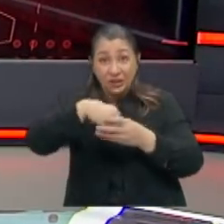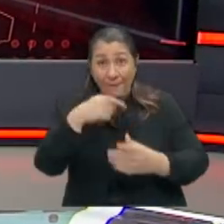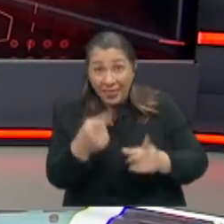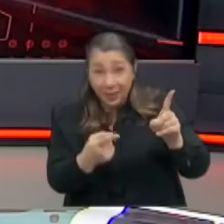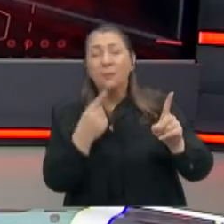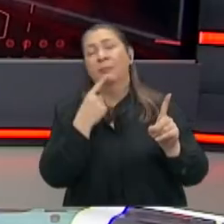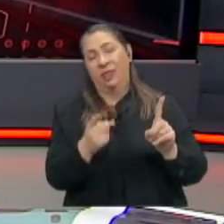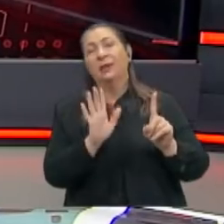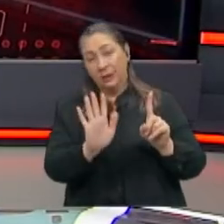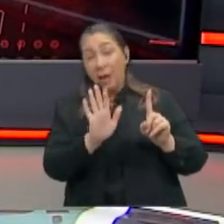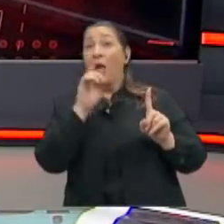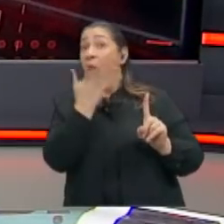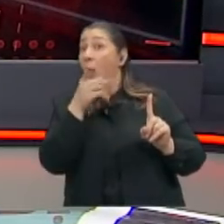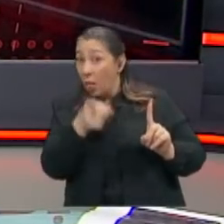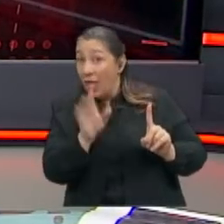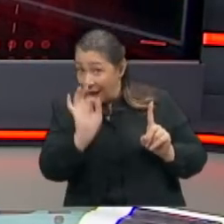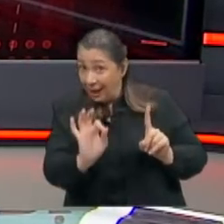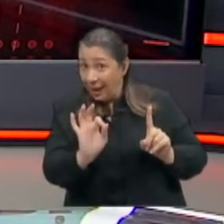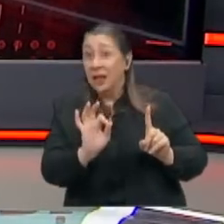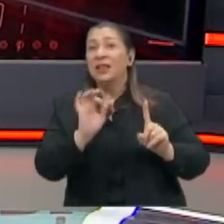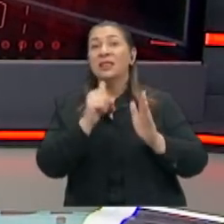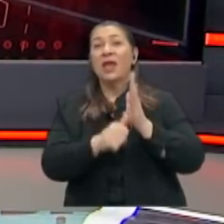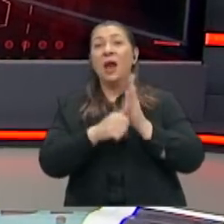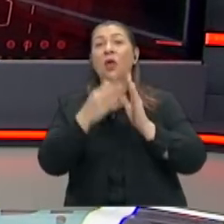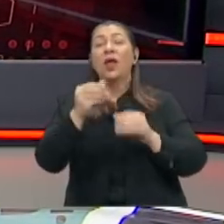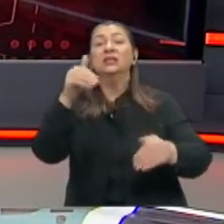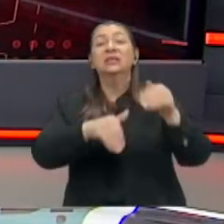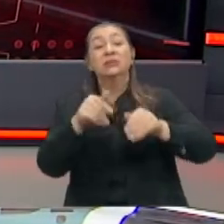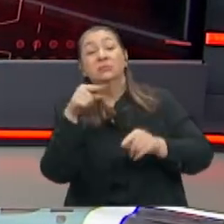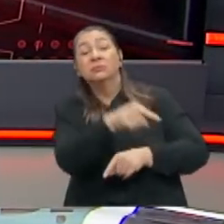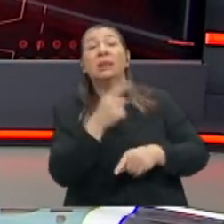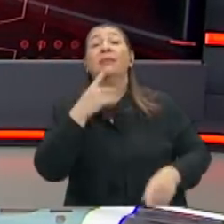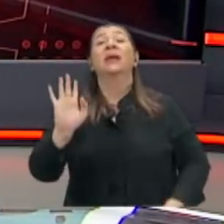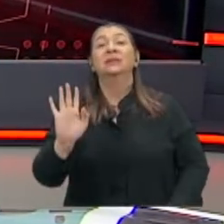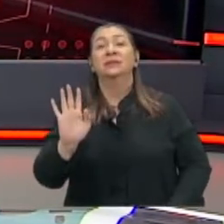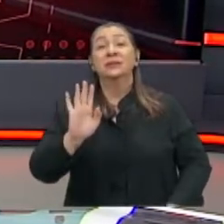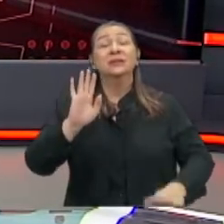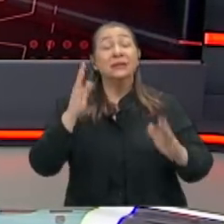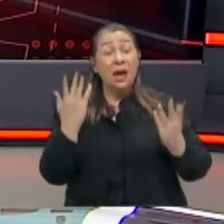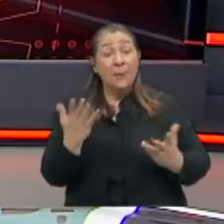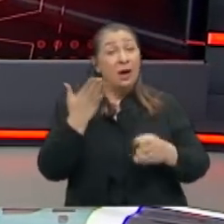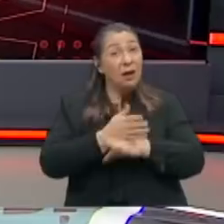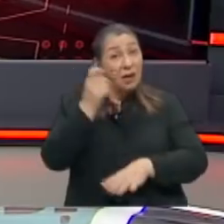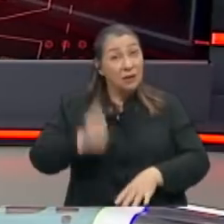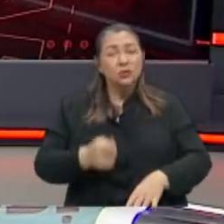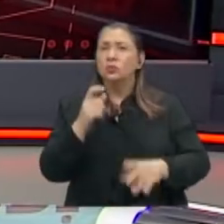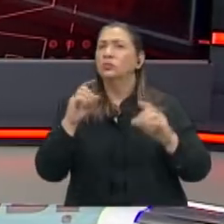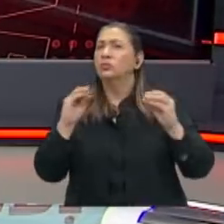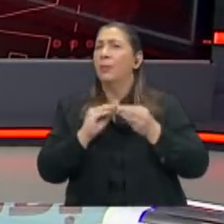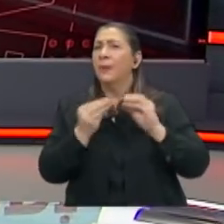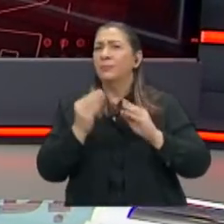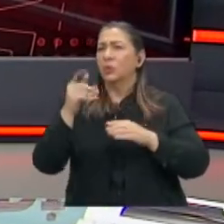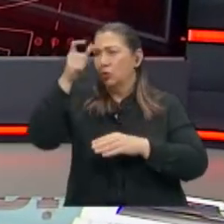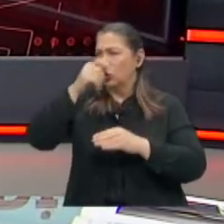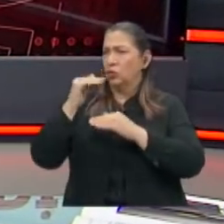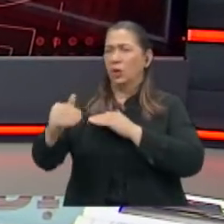mi? Dediler. Eğer öyleyse tarih olarak seçimi göstermez. Fakat asıl sorun, memleket insanı buna